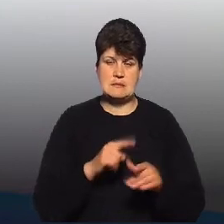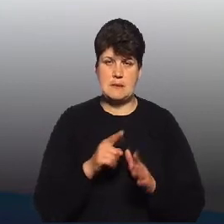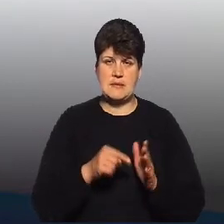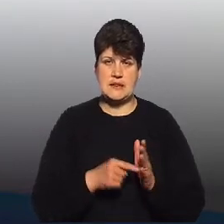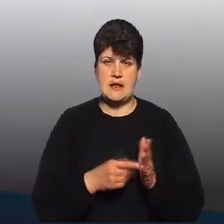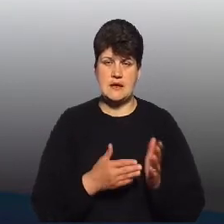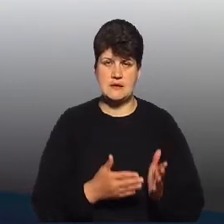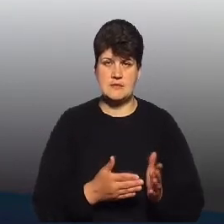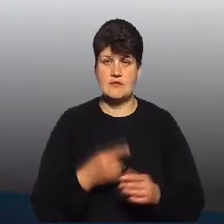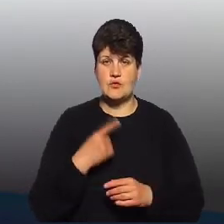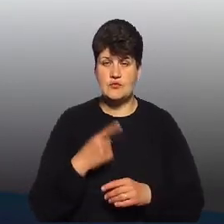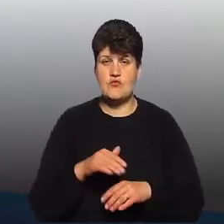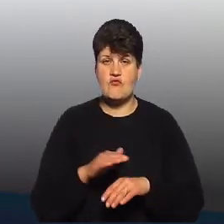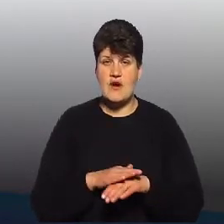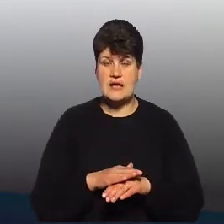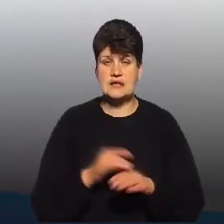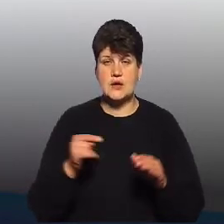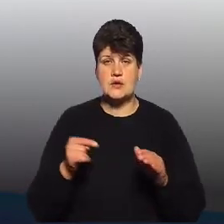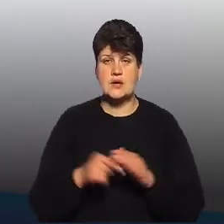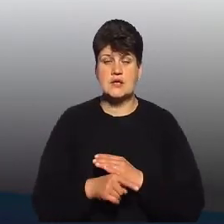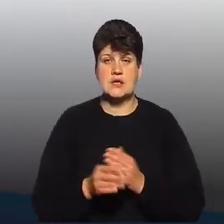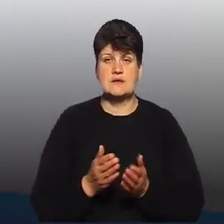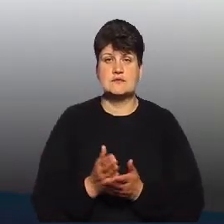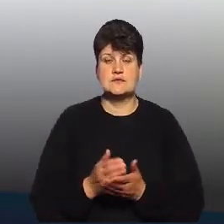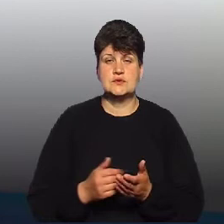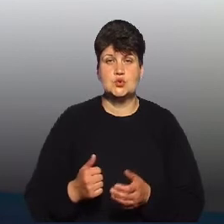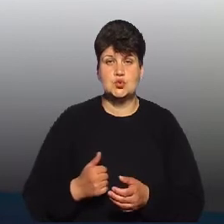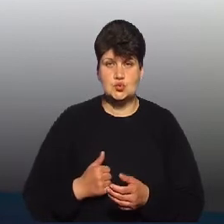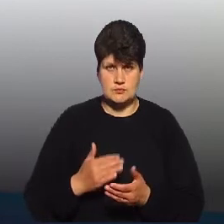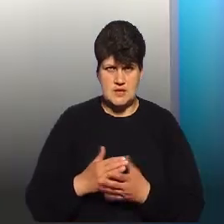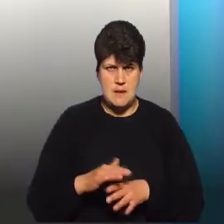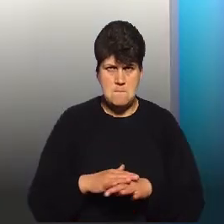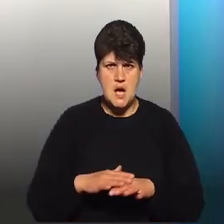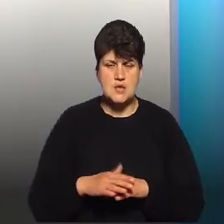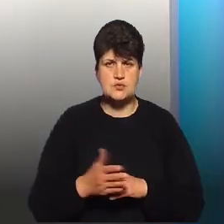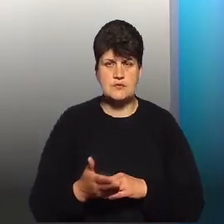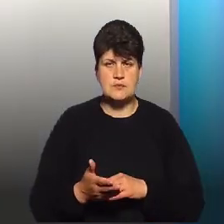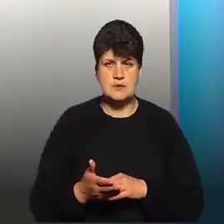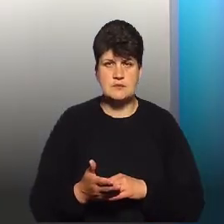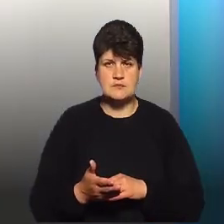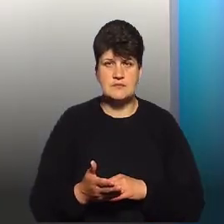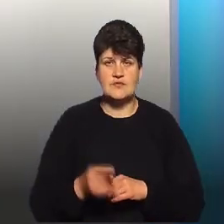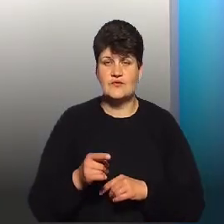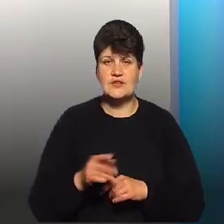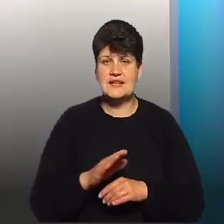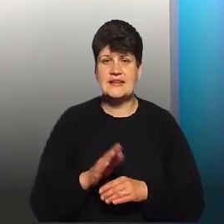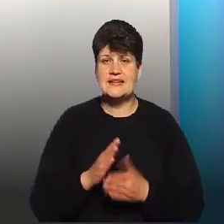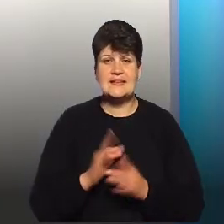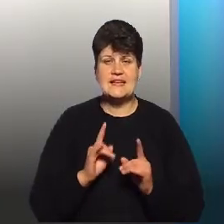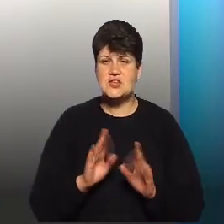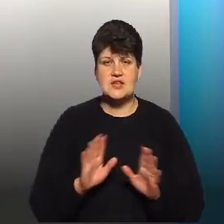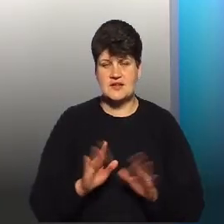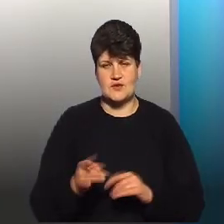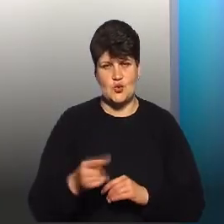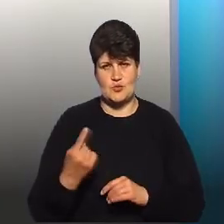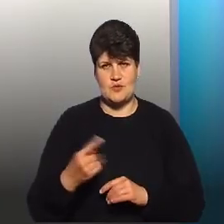кажете, що факти ухилення від служби на Тернопільщині є масовими, так? Вони масовими не тільки на Тернопільщині є, вони масовими